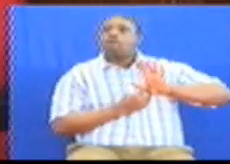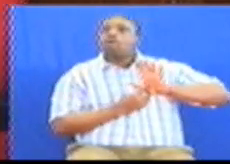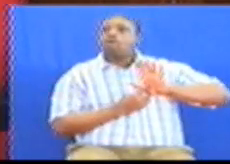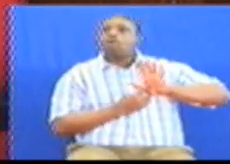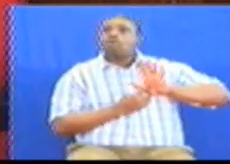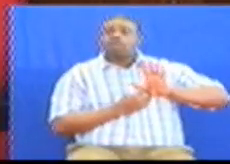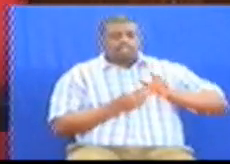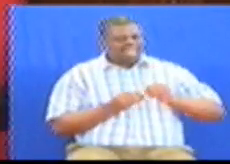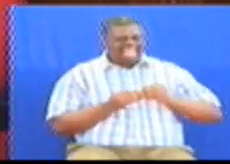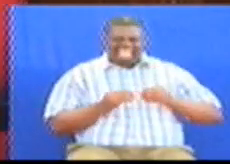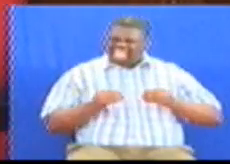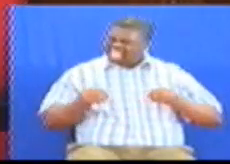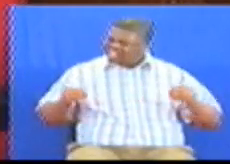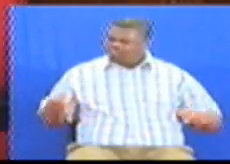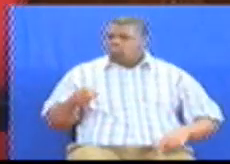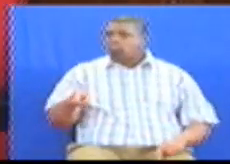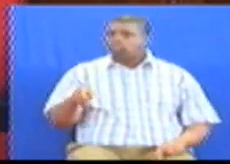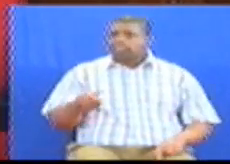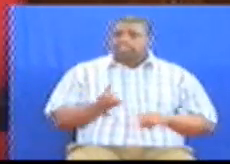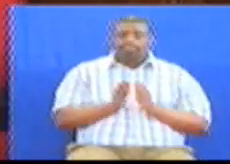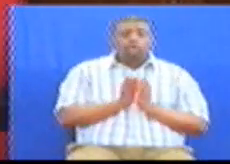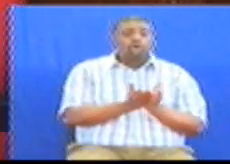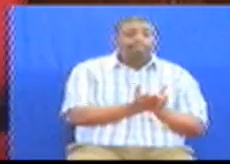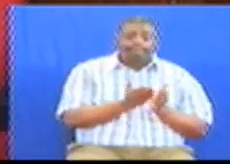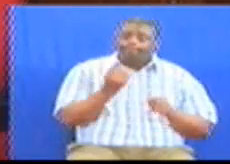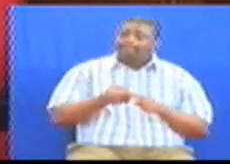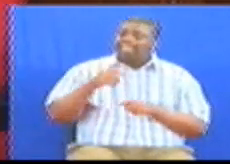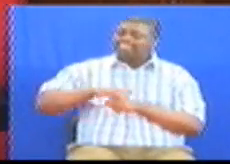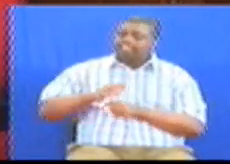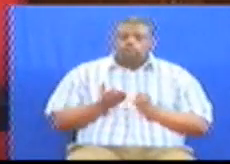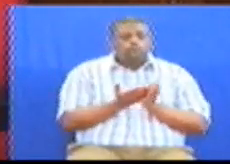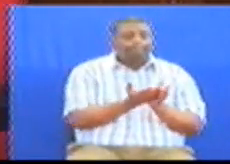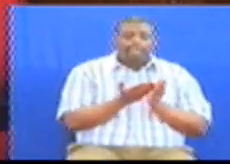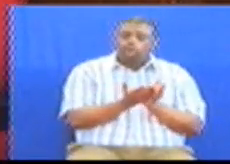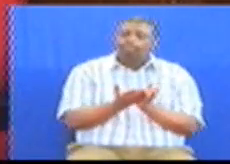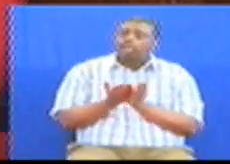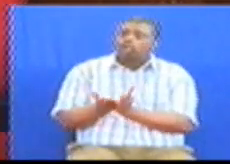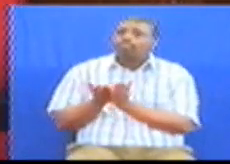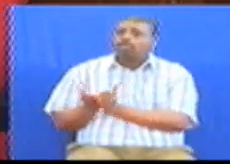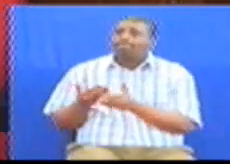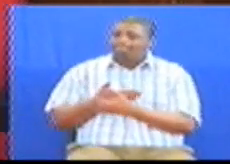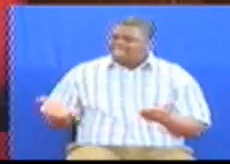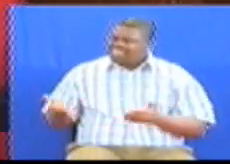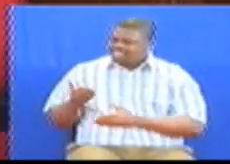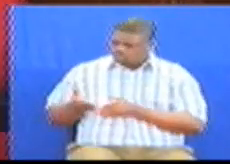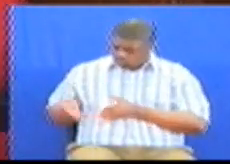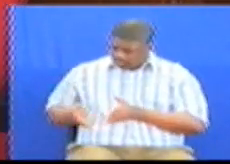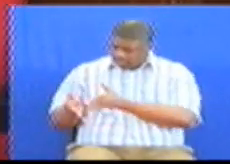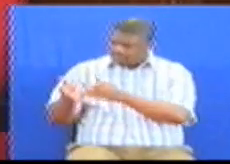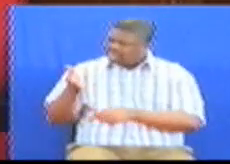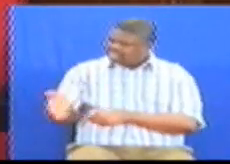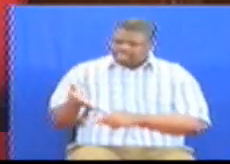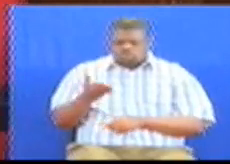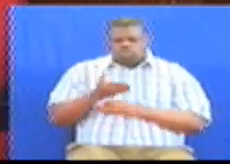yenye urefu wa kilomita 76. Nilishaiomba na mara nyingi sana nishauliza hapa bungeni. Naomba basi ujenzi wa barabara hiyo